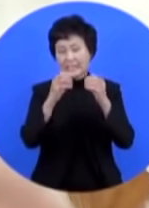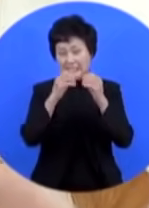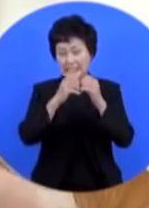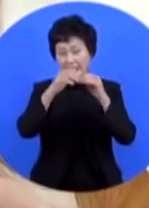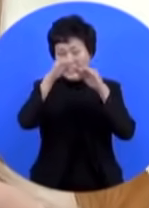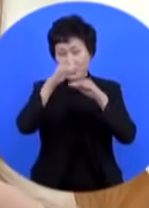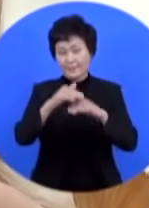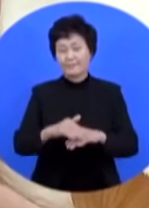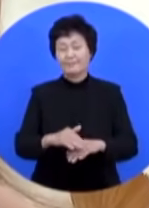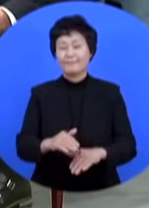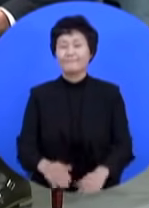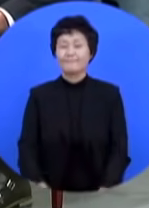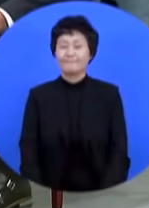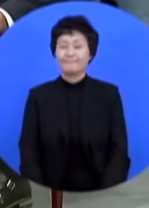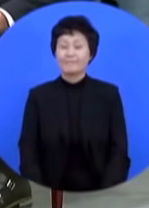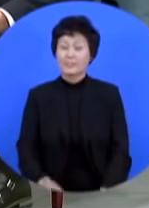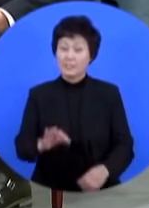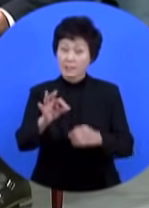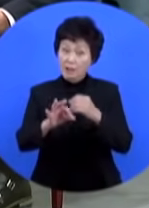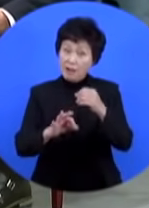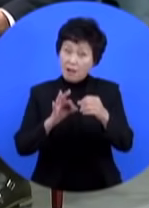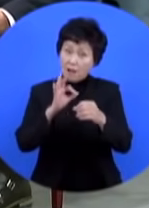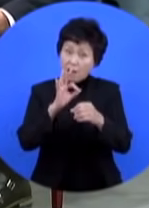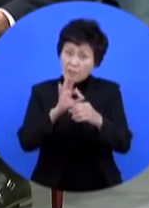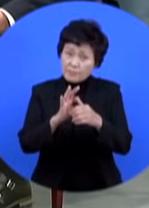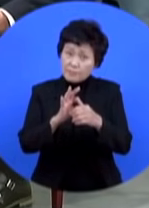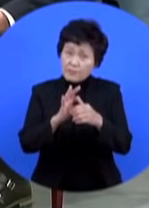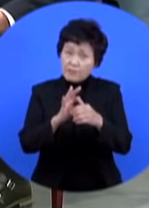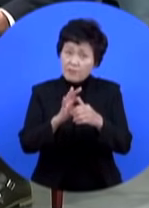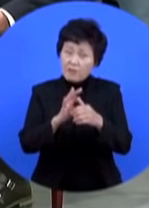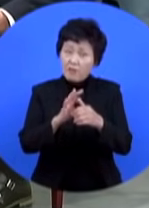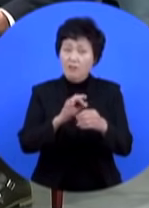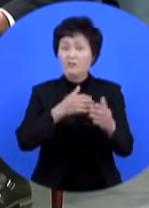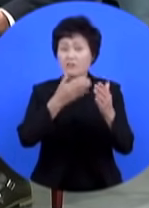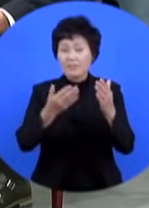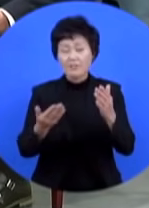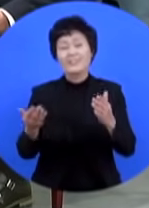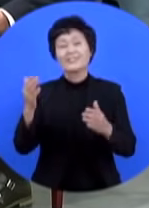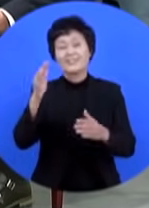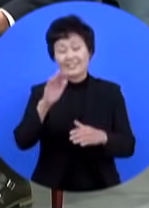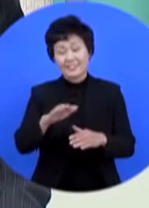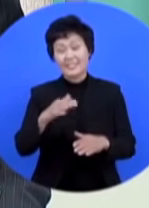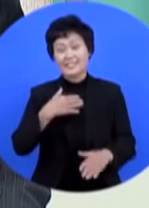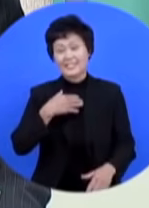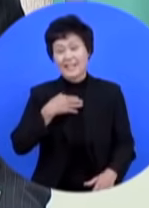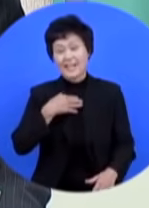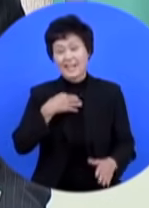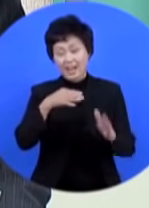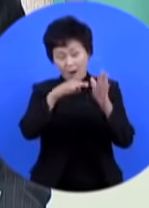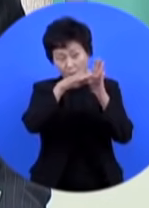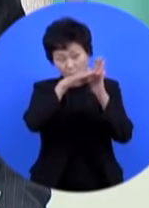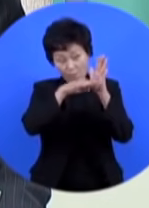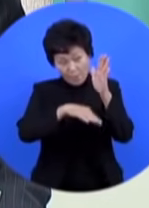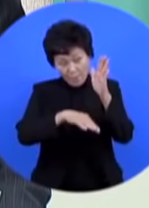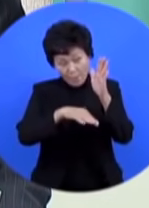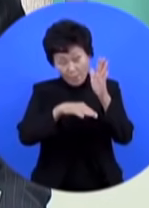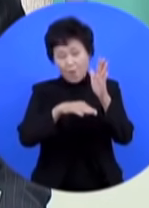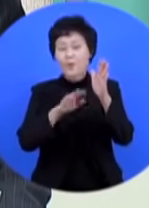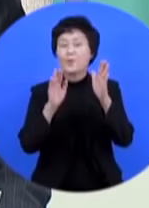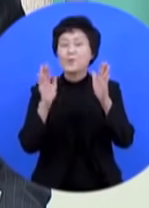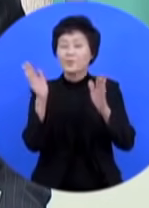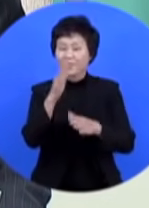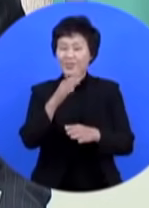지금 10년이 지나서 빛이 말에 발해 있어요. 예. 그래서 제가 요 후반부를 좀